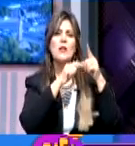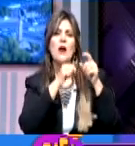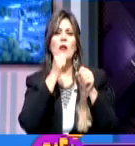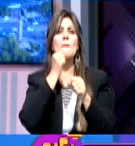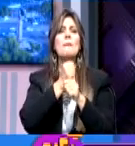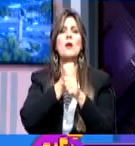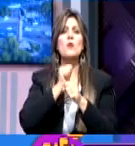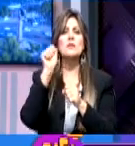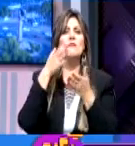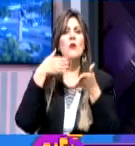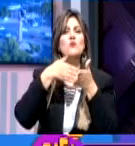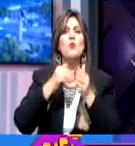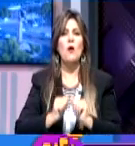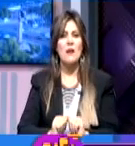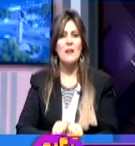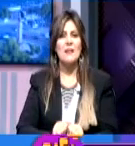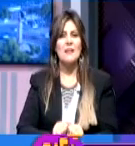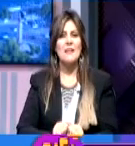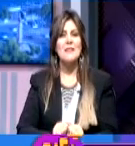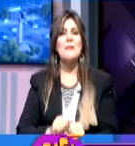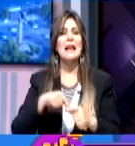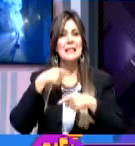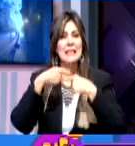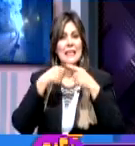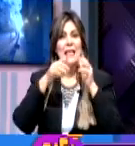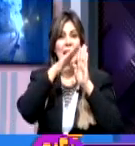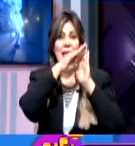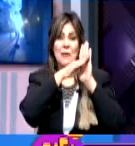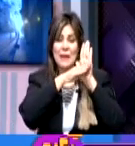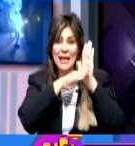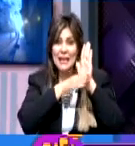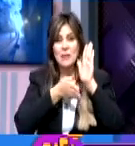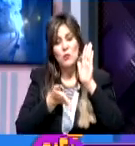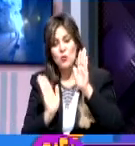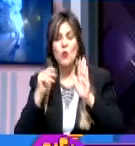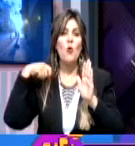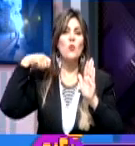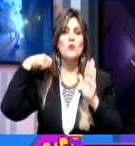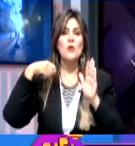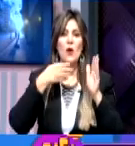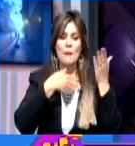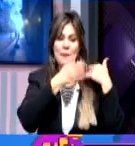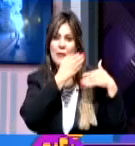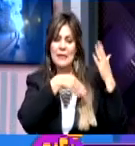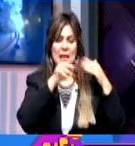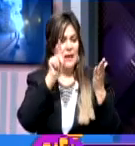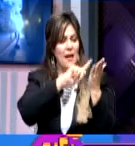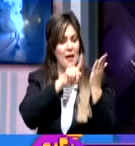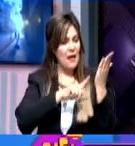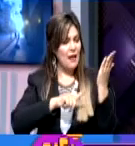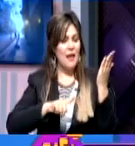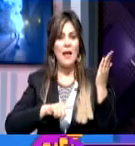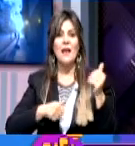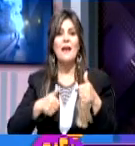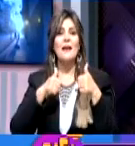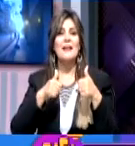عشان يطبق التقرير. بعد كده بتبتدي البيانات تترفع على الوزاره، بتحصل فيها مراجعه لغايه ما يوصل شركه ميزه للطباعه، لغايه كمان